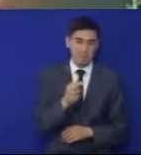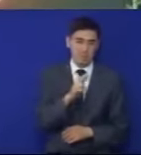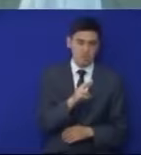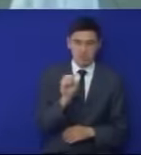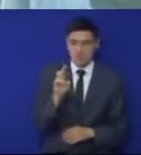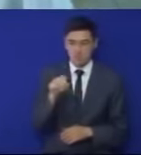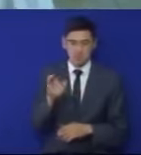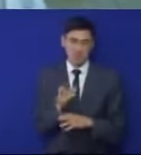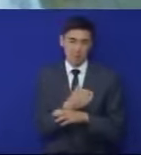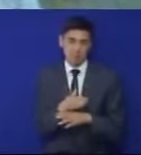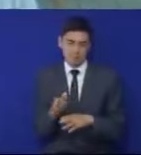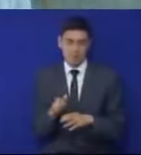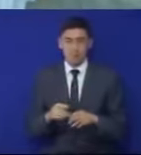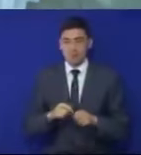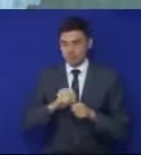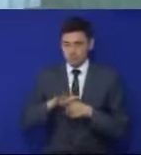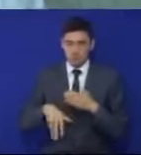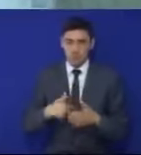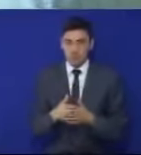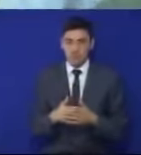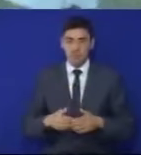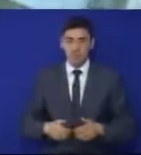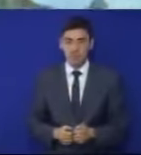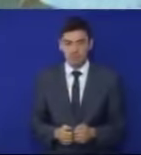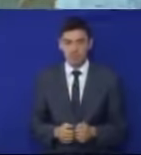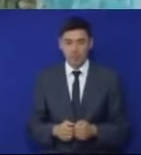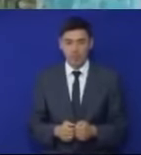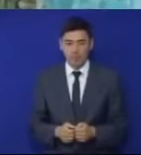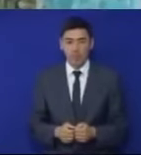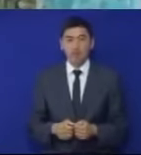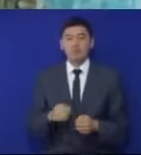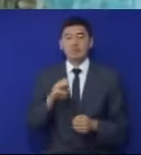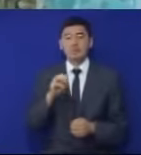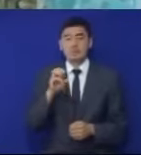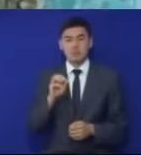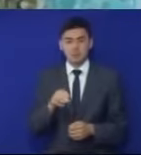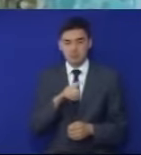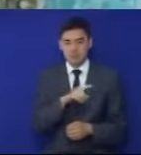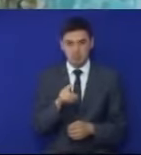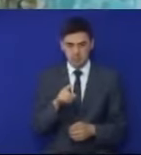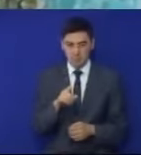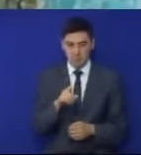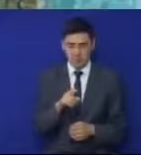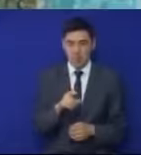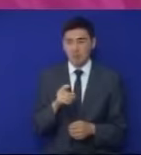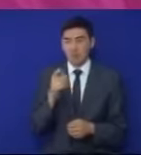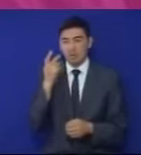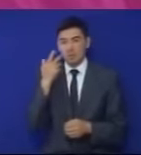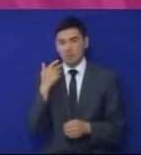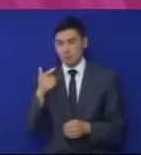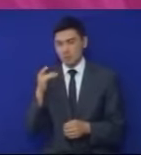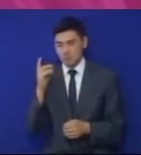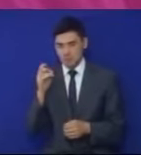Знак Алтын-Бельге и аттестат с отличием подтверждаются на выпускных экзаменах в школах. На тестирование не будут иметь значения, если при конкурсе на грант